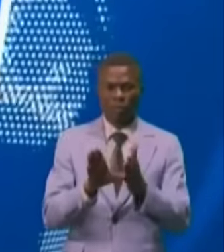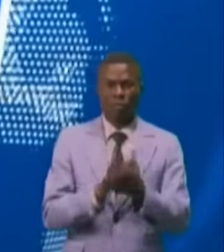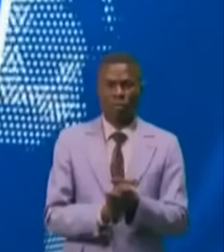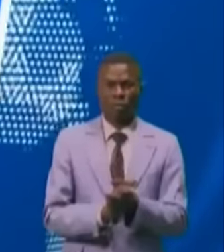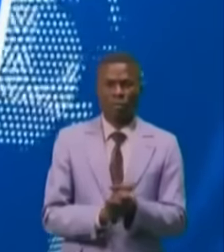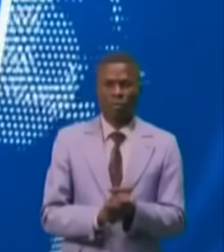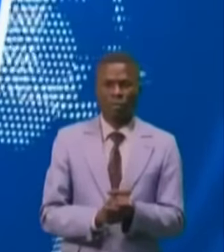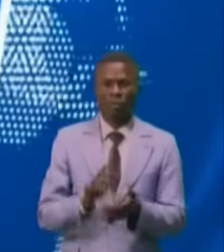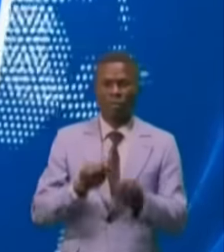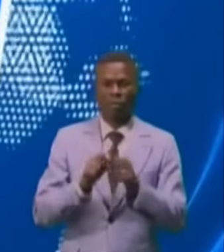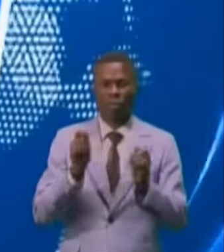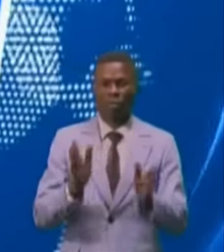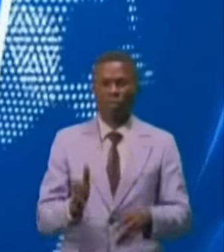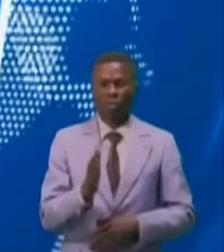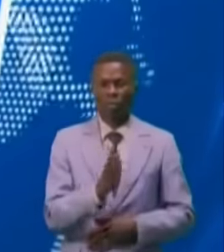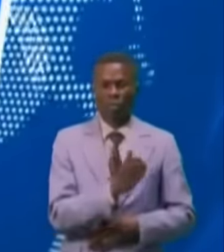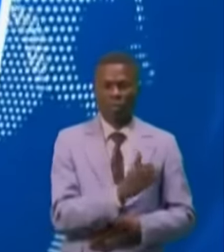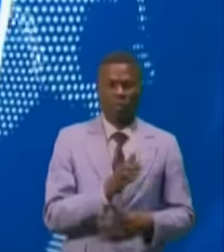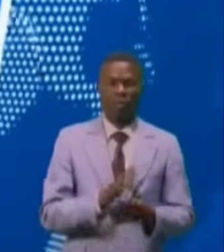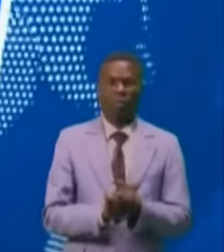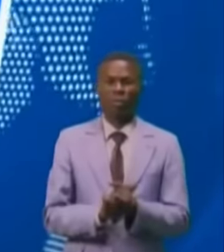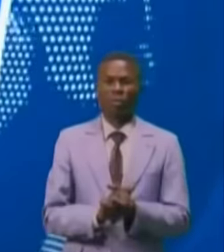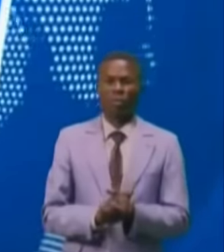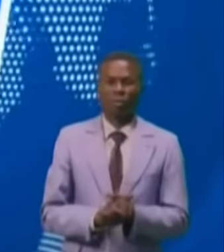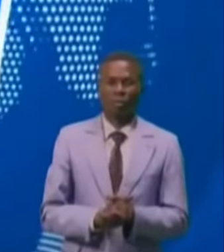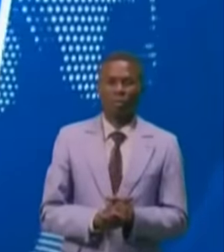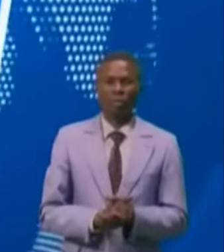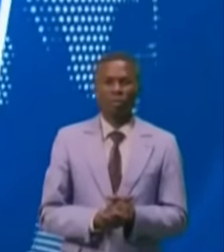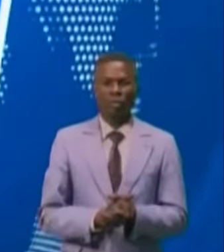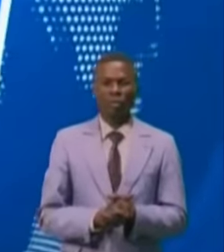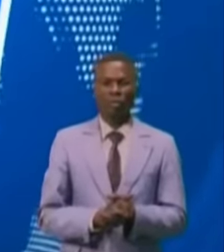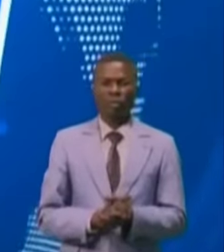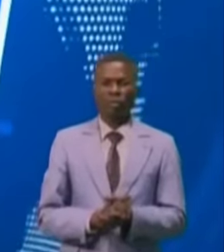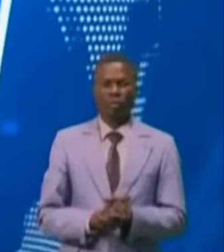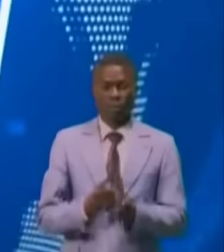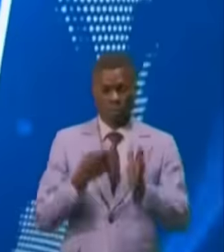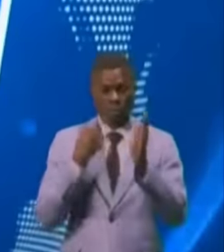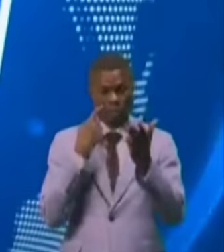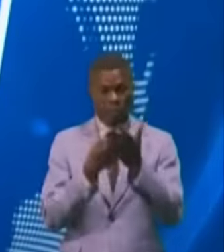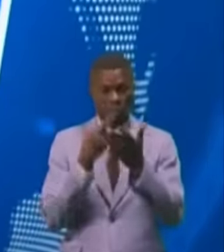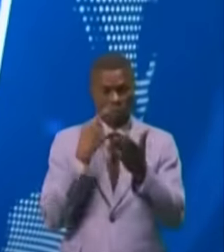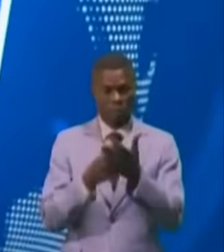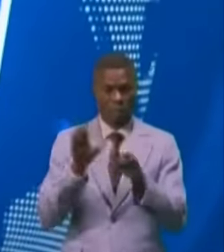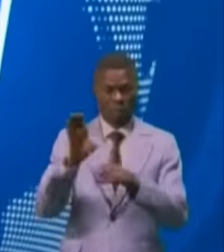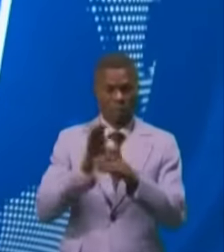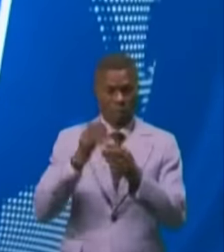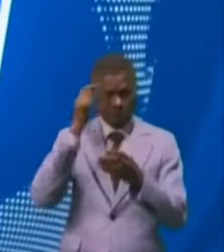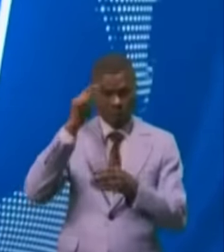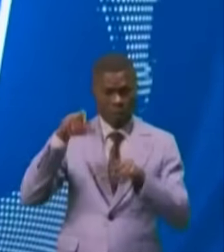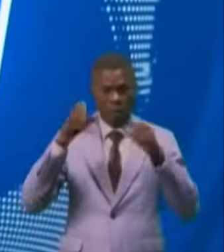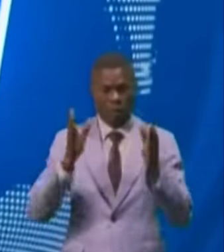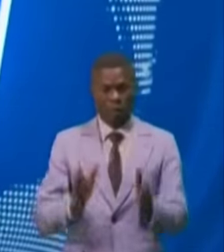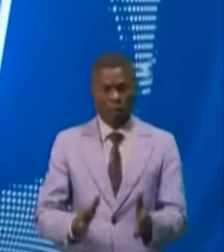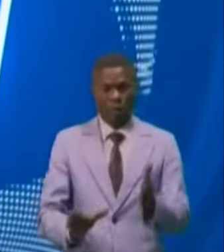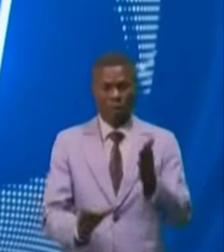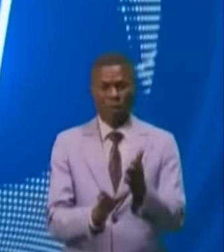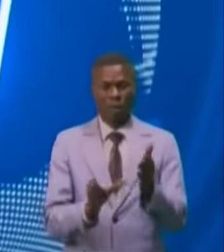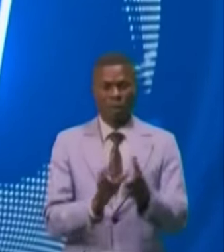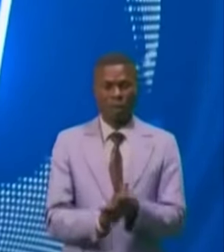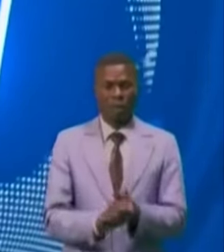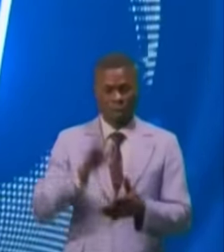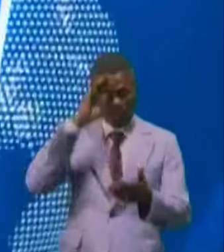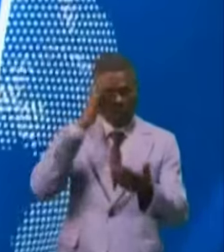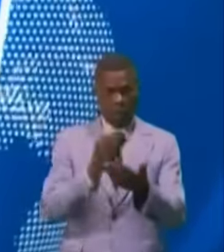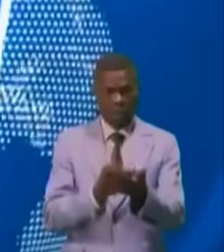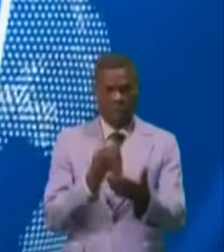commenté pour nous par Angèle Mabiala Landou. Il s'est démarqué dans la théologie. Le Congolais Lévis Kongolo Kazadi